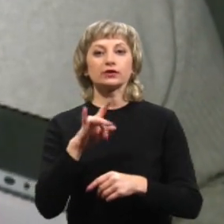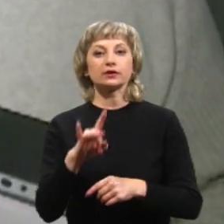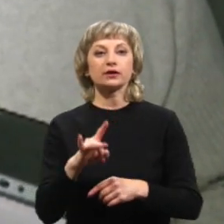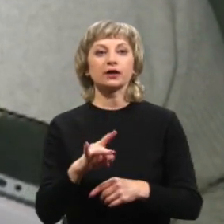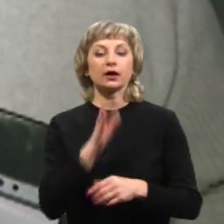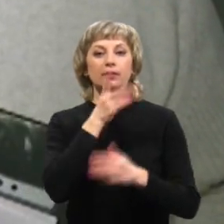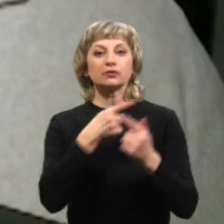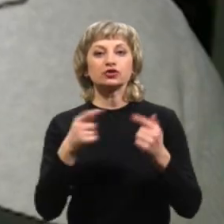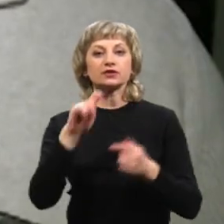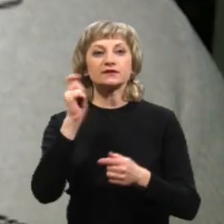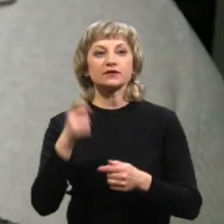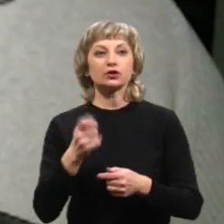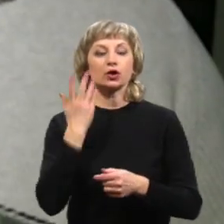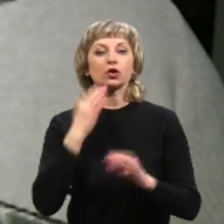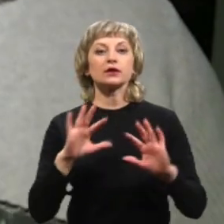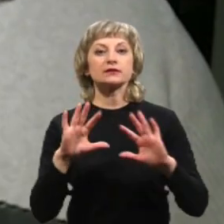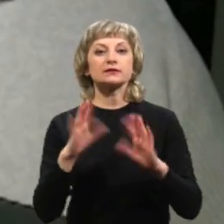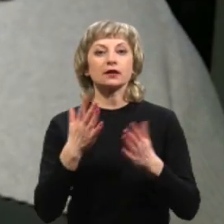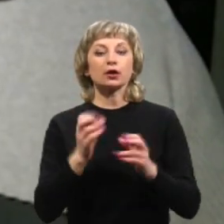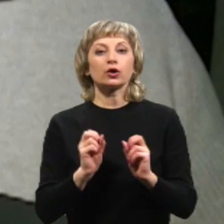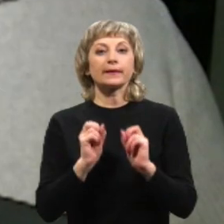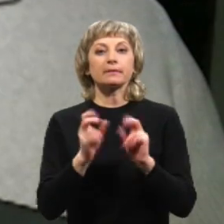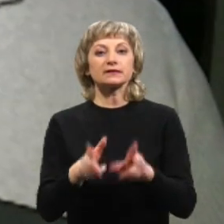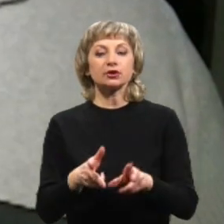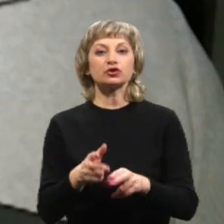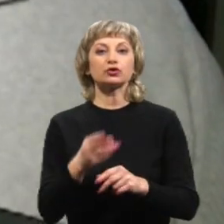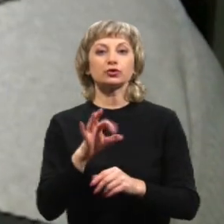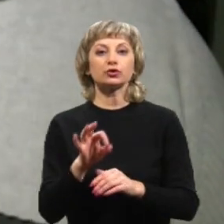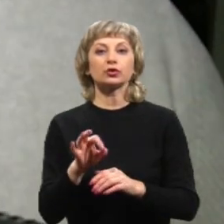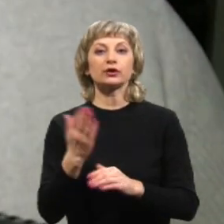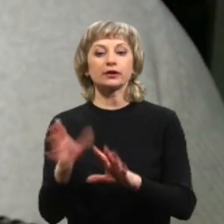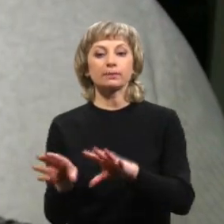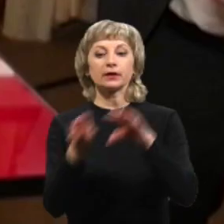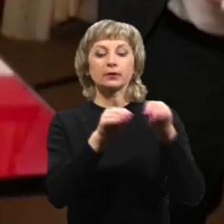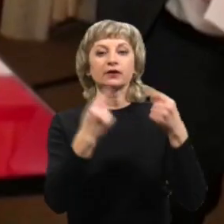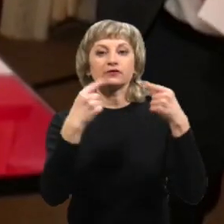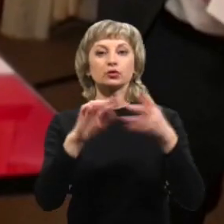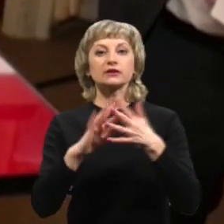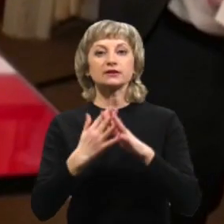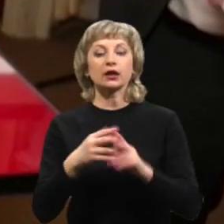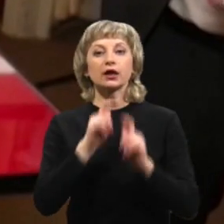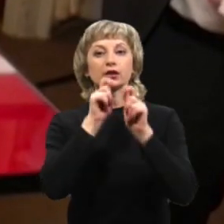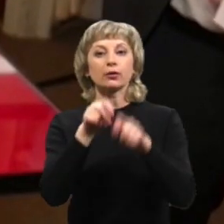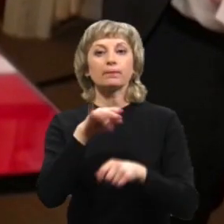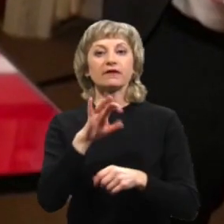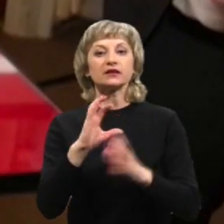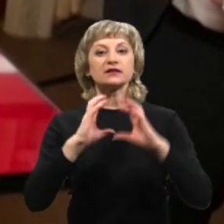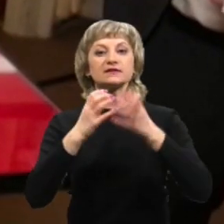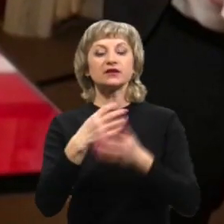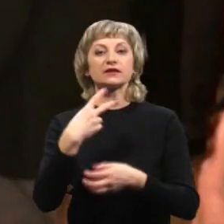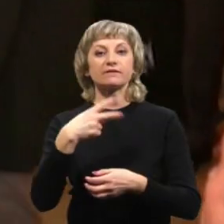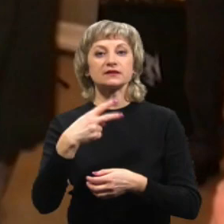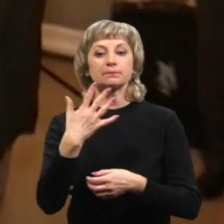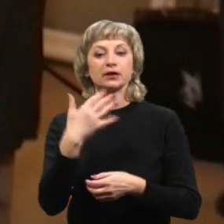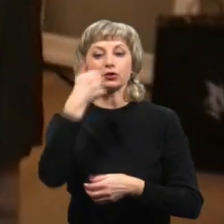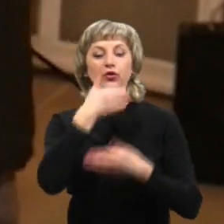під час війни, коли стало в них небезпечно, то їх перемістили в друге село. Нагороджують праведників світу 25